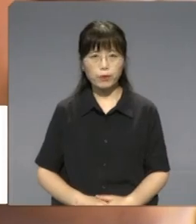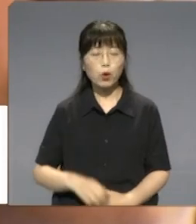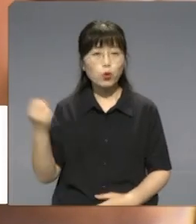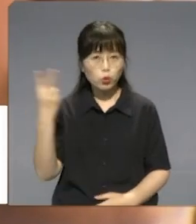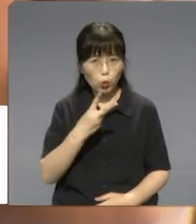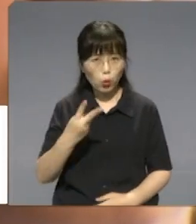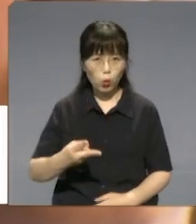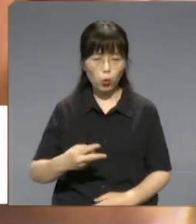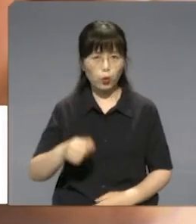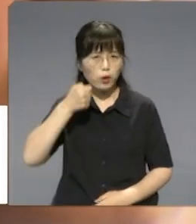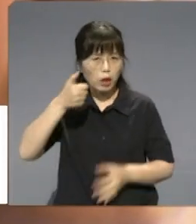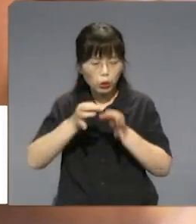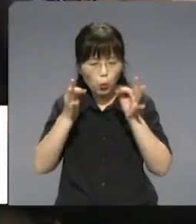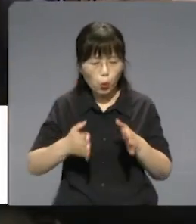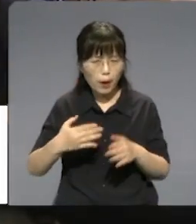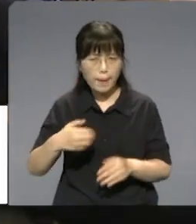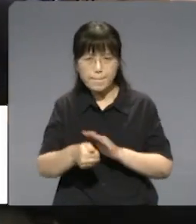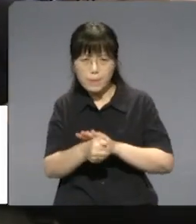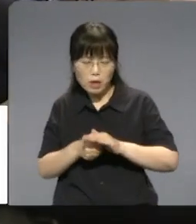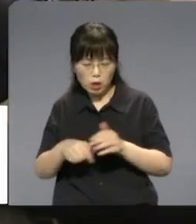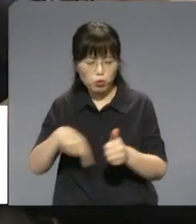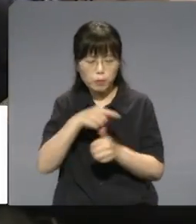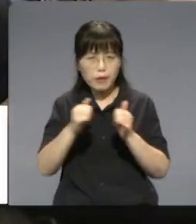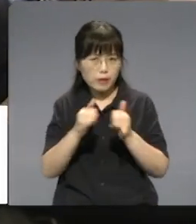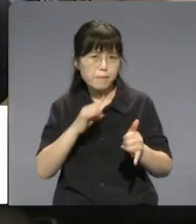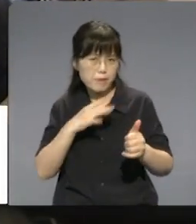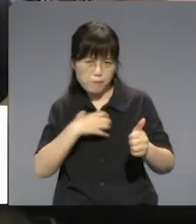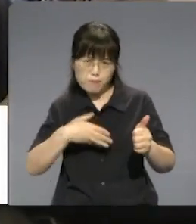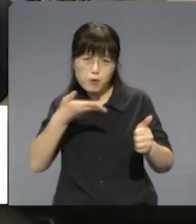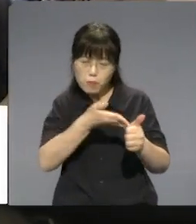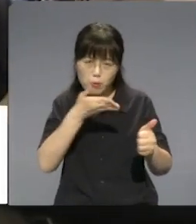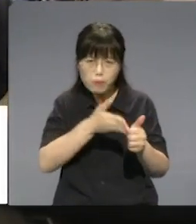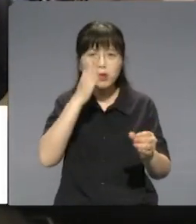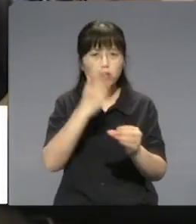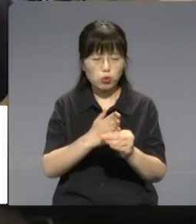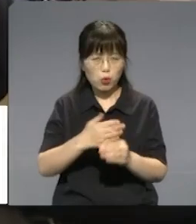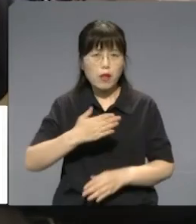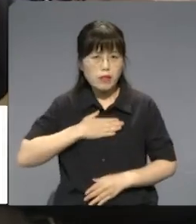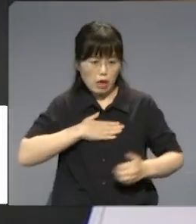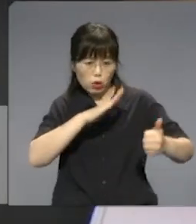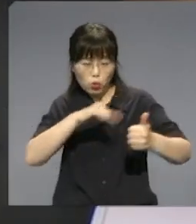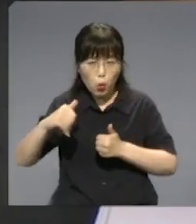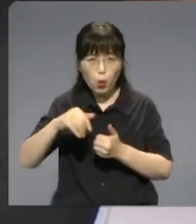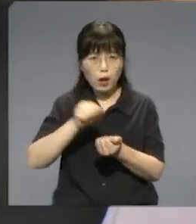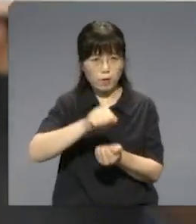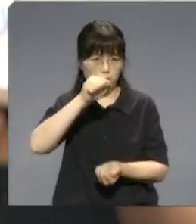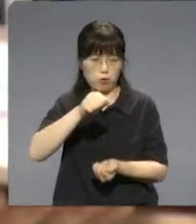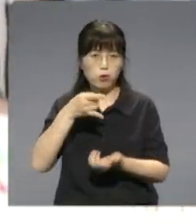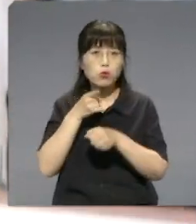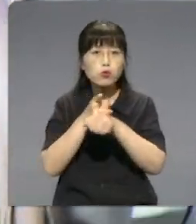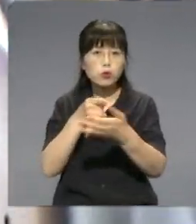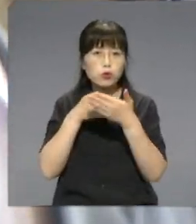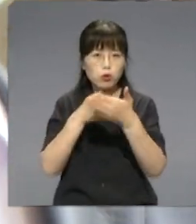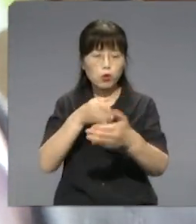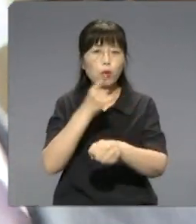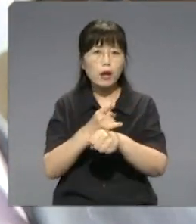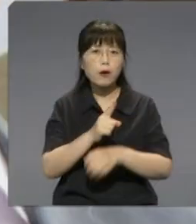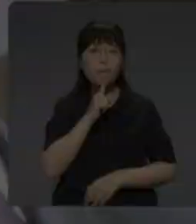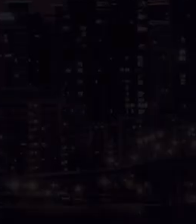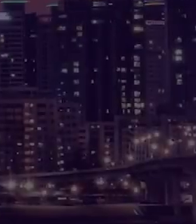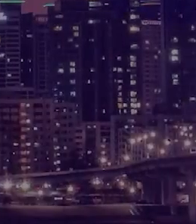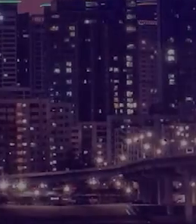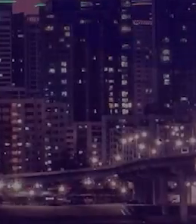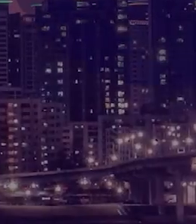이어 지난 5달 동안 비겁하게 주변 사람들만 괴롭히고 있다며 나를 소환해 영장 청구를 하라고 주장했습니다.